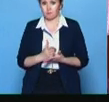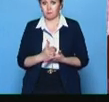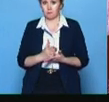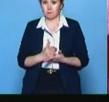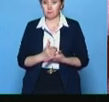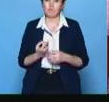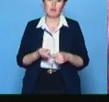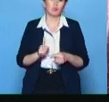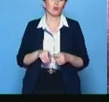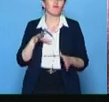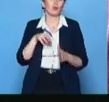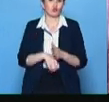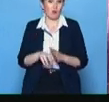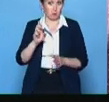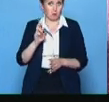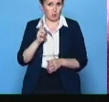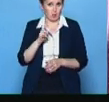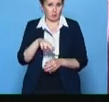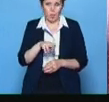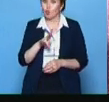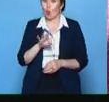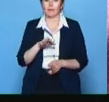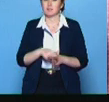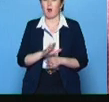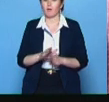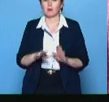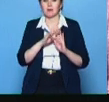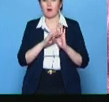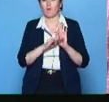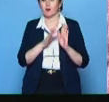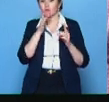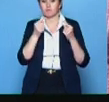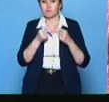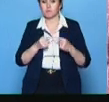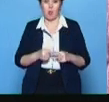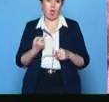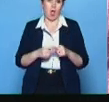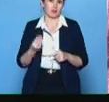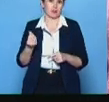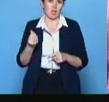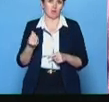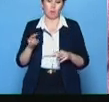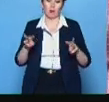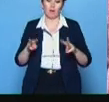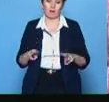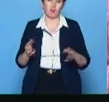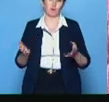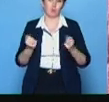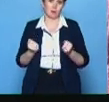есть, которые вошли в БКД, но не справляются с графиком выполнения работ, эти средства правительство приняло